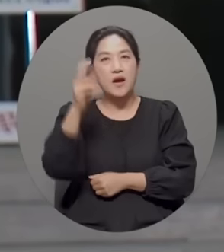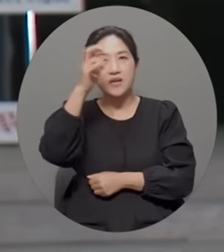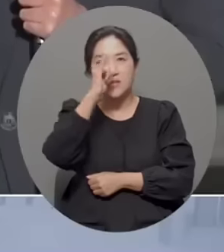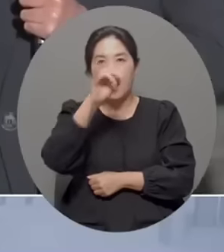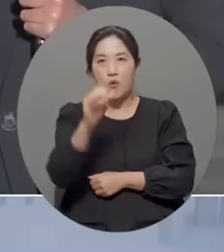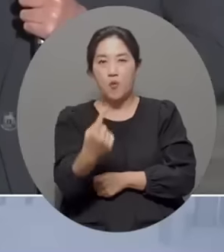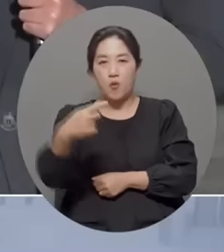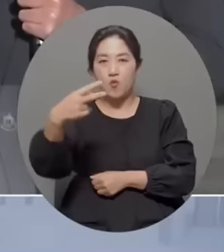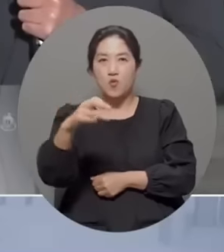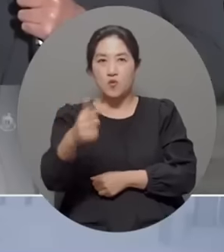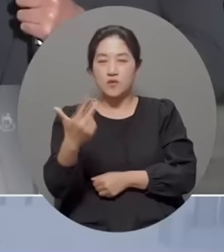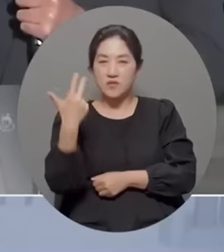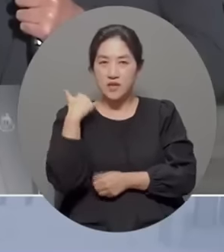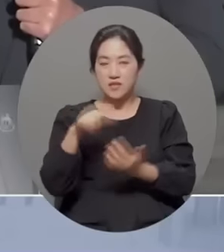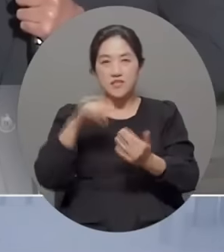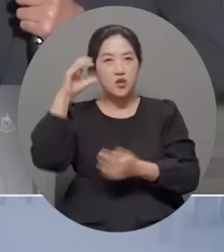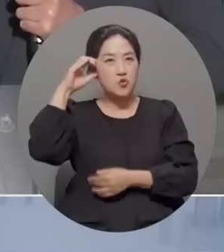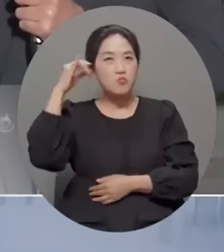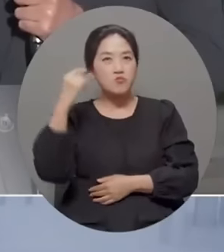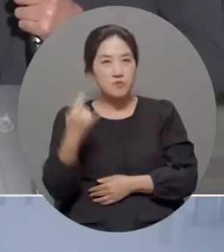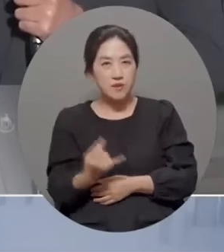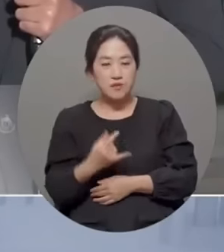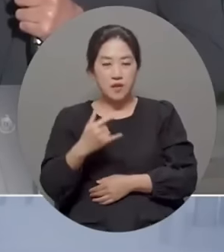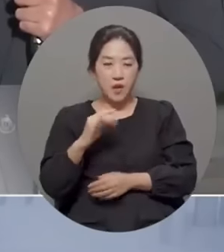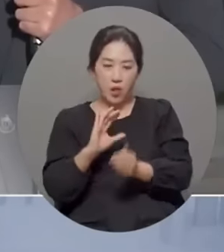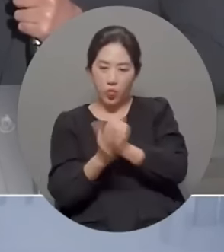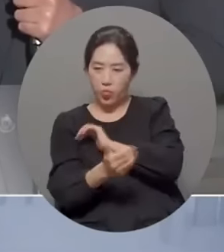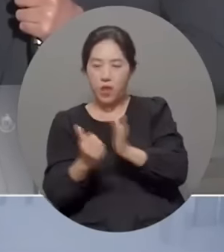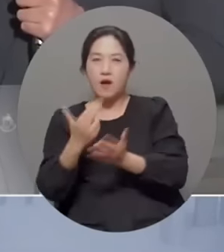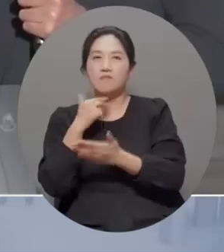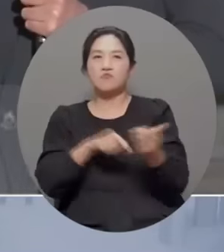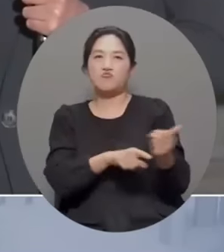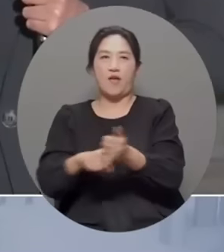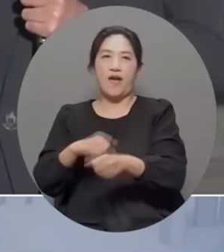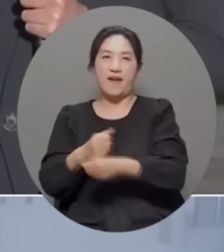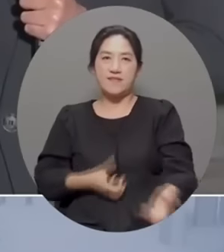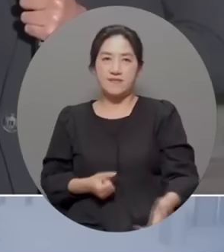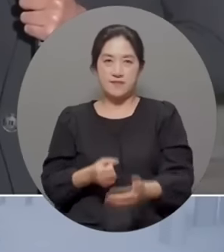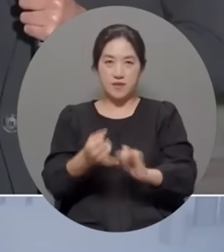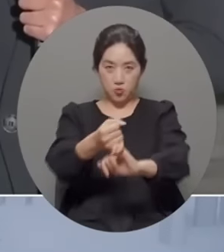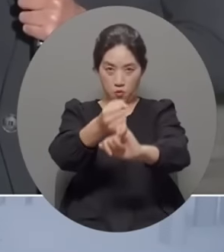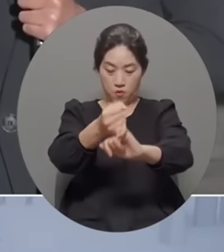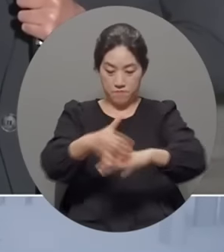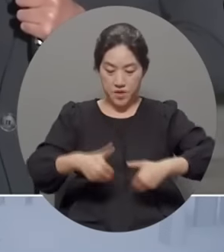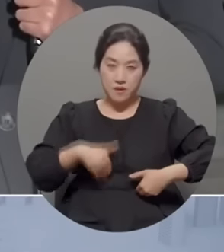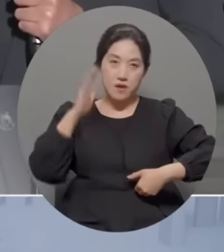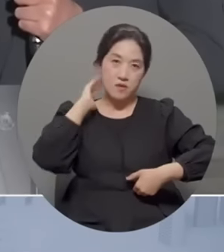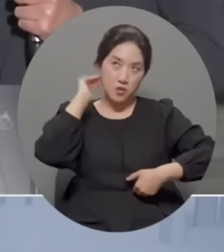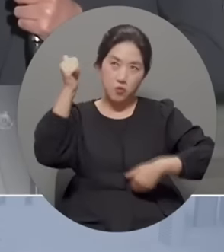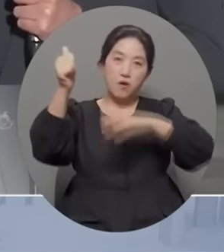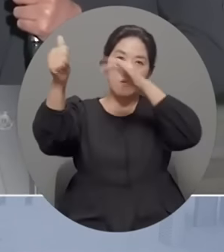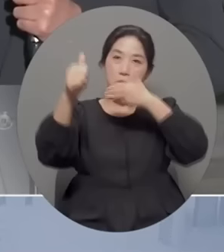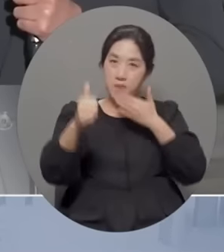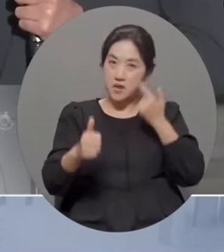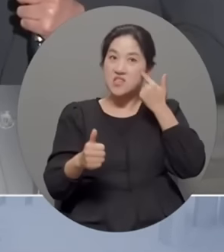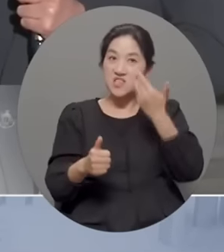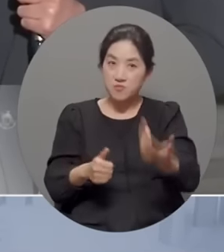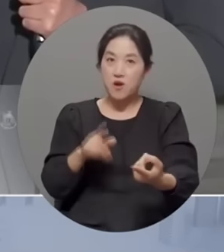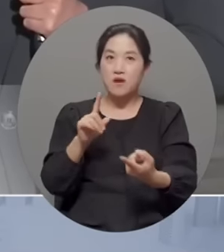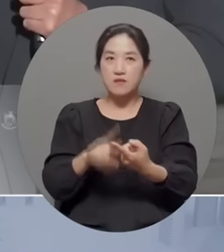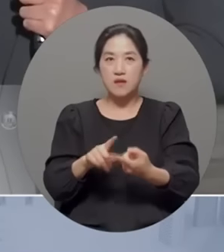공수처장도 지난주 인사청문회에서 성역 없는 수사를 약속했습니다. 필요하면 대통령까지 소환할 수 있냐는